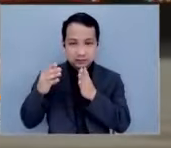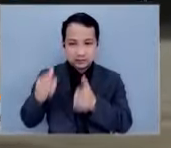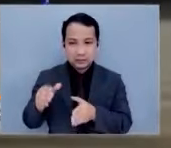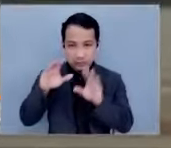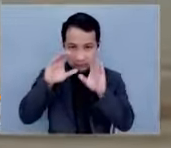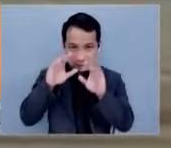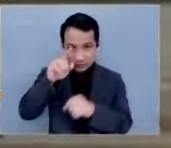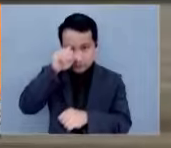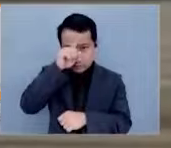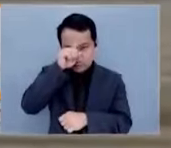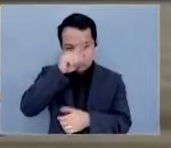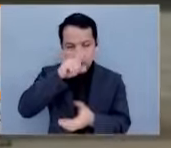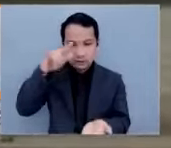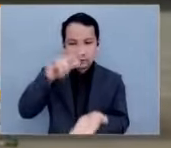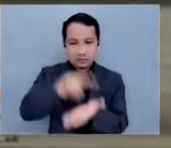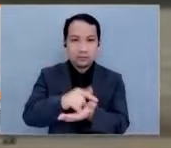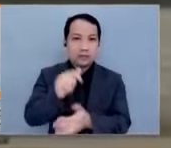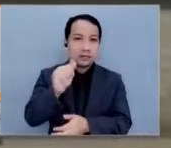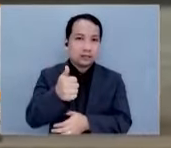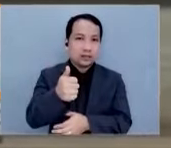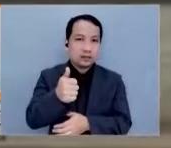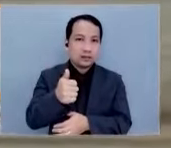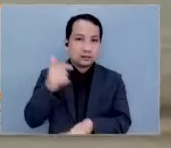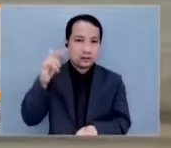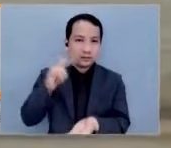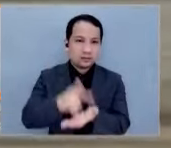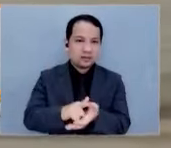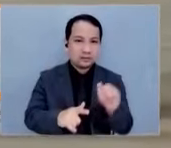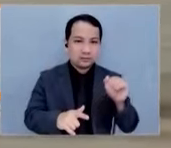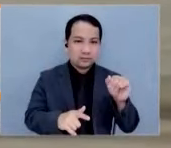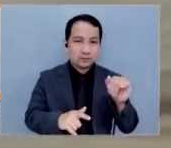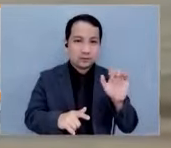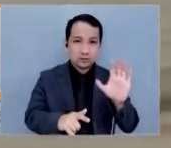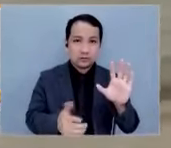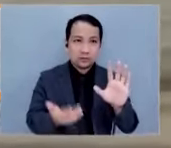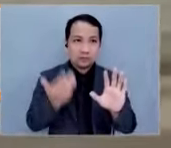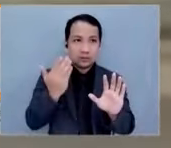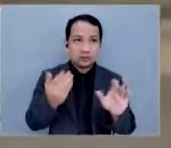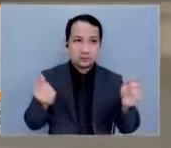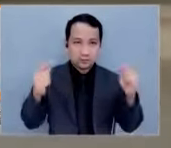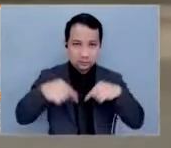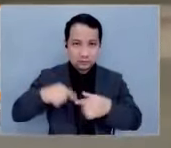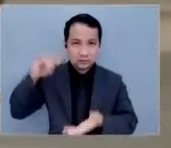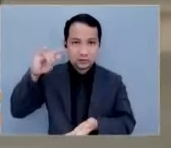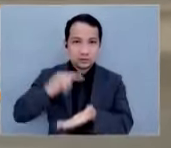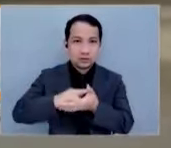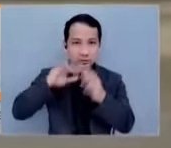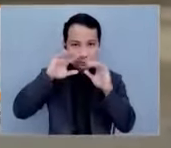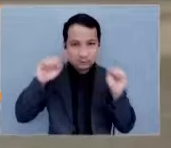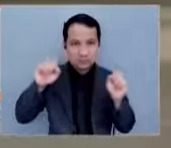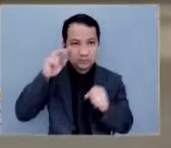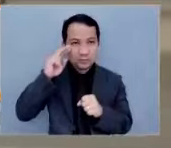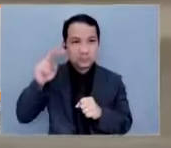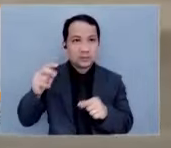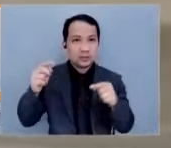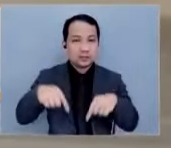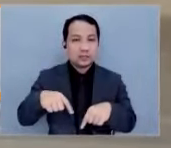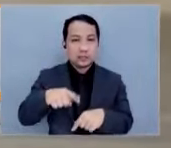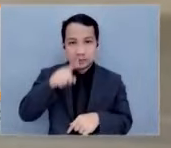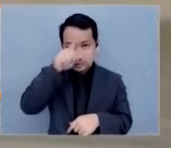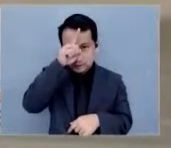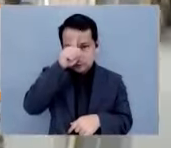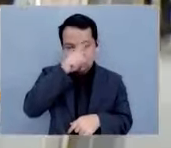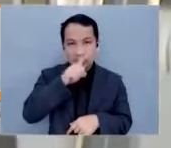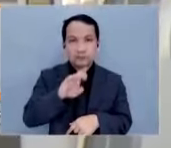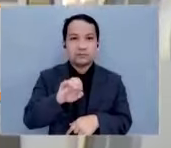Mag-aalas 10 ng gabi oras dito sa Berlin, mag-aalas 5 naman ang umaga dyan sa Pilipinas nang dumating si Pangulong Bongbong Marcos dito sa Berlin, Germany para sa